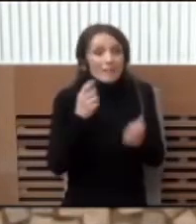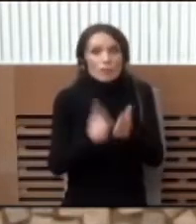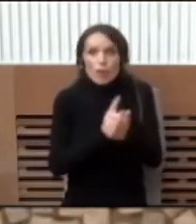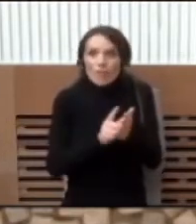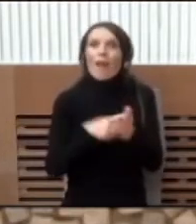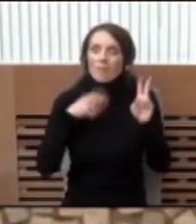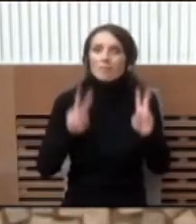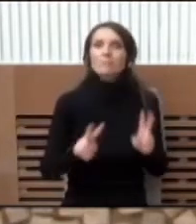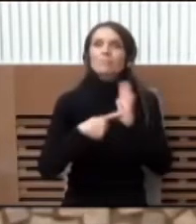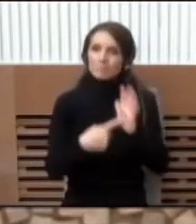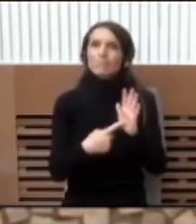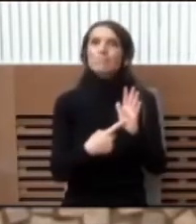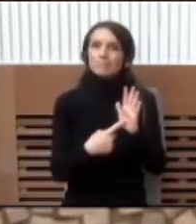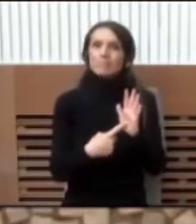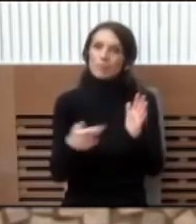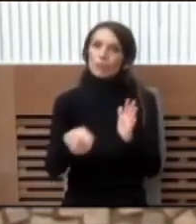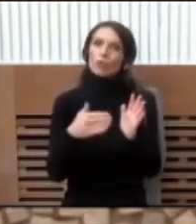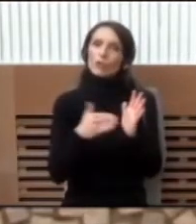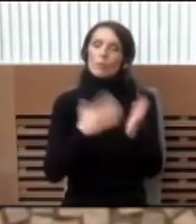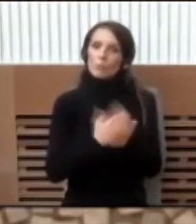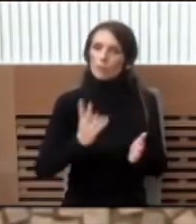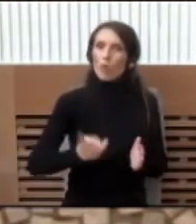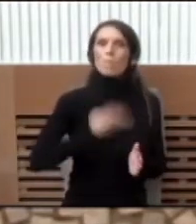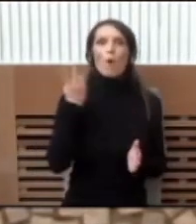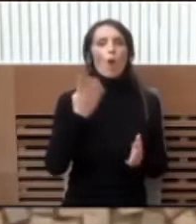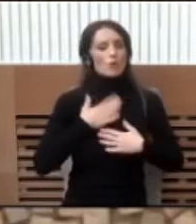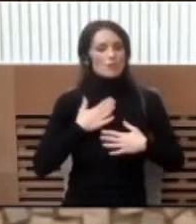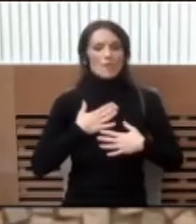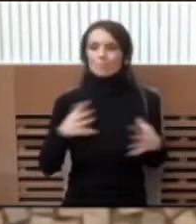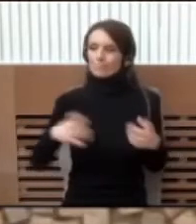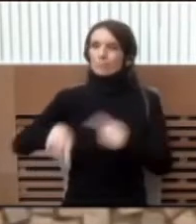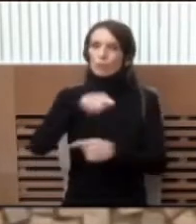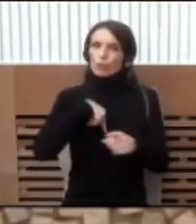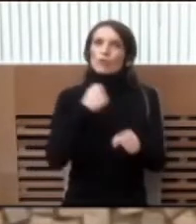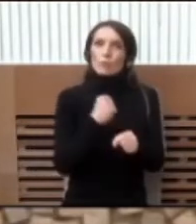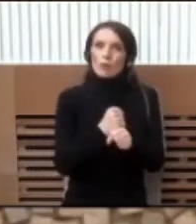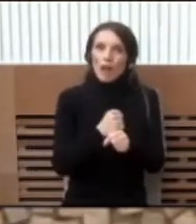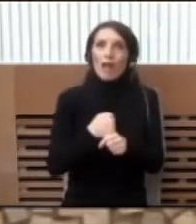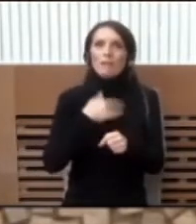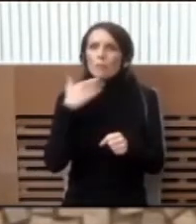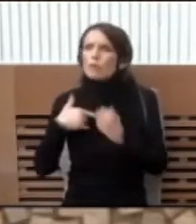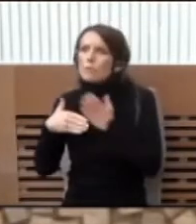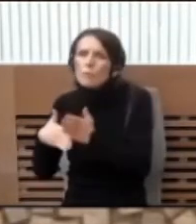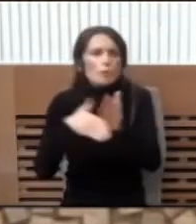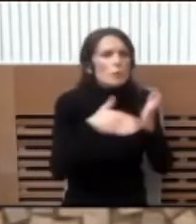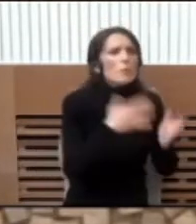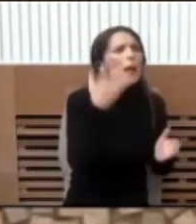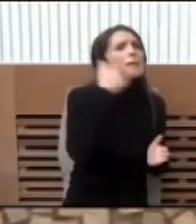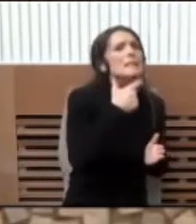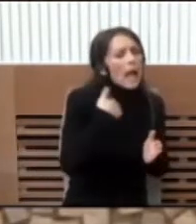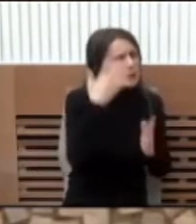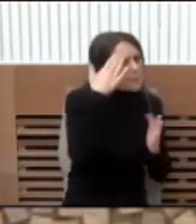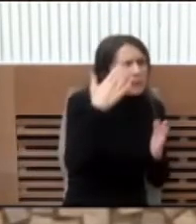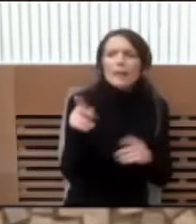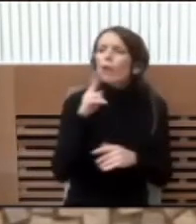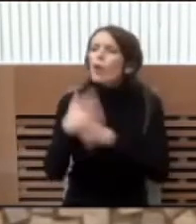meseci i na to treba da budemo ponosni kao zajednica. Pružali smo pomoć jedni drugima, brinuli smo o starijima, o siromašnima